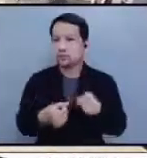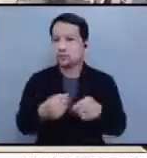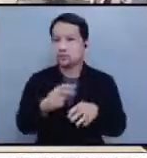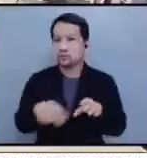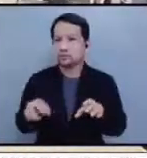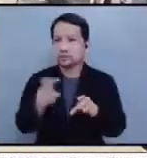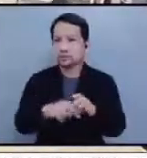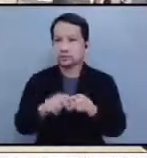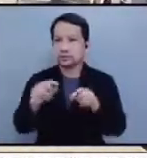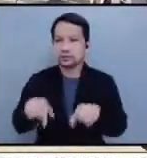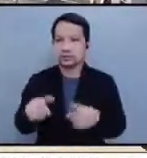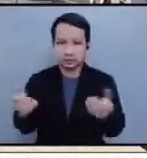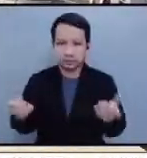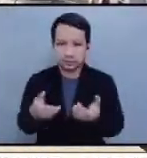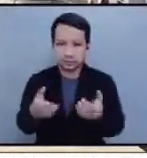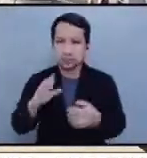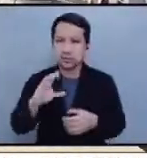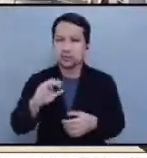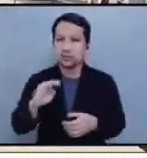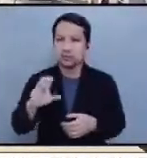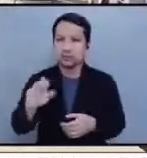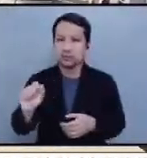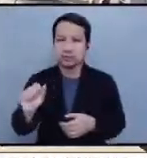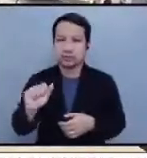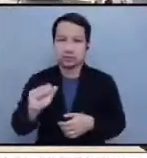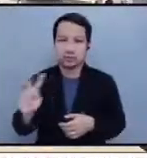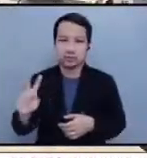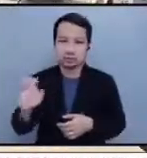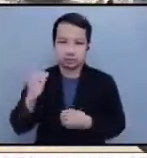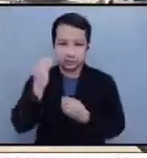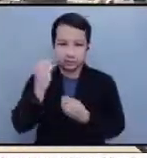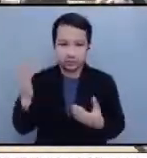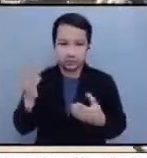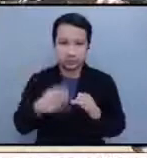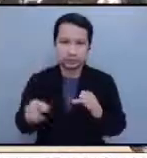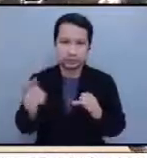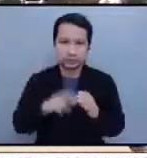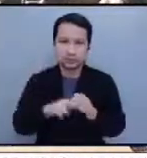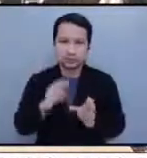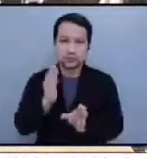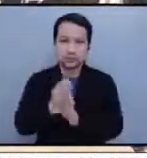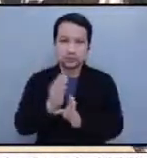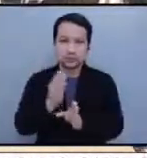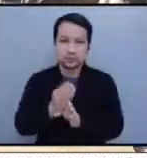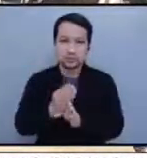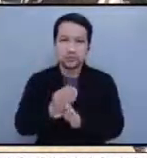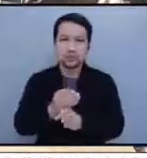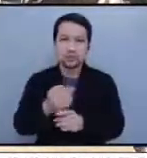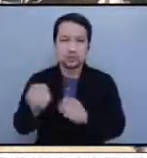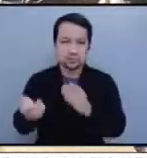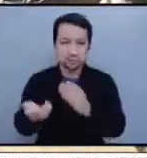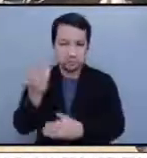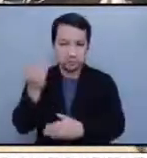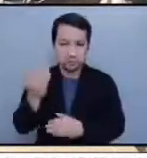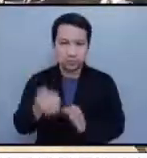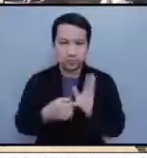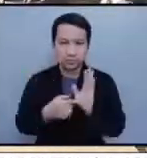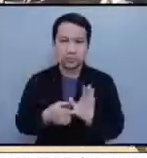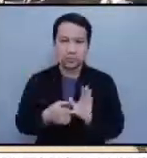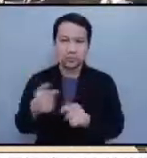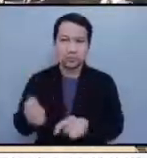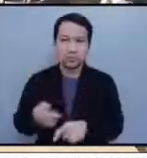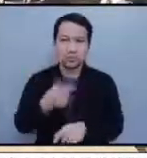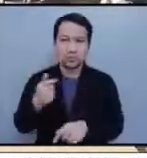bumabiyahe sa Commonwealth Avenue sa pagsakay sa mga pampublikong bus tuwing morning rush hour sa kabaan